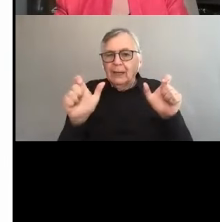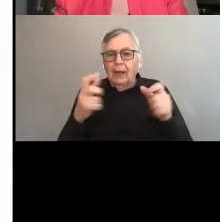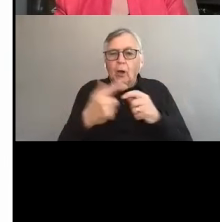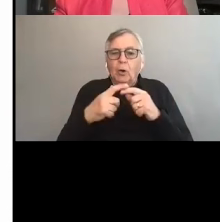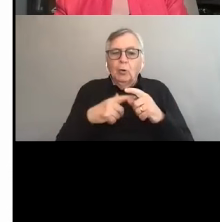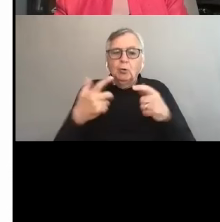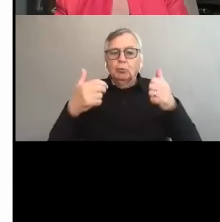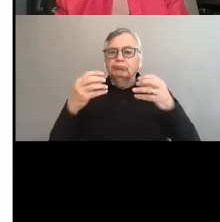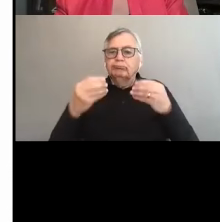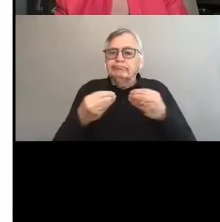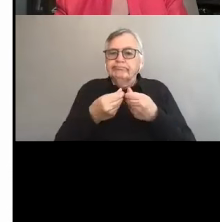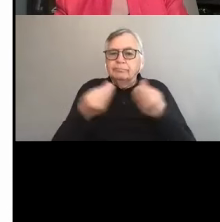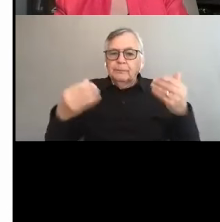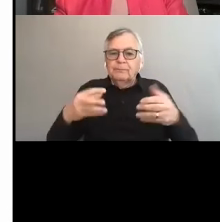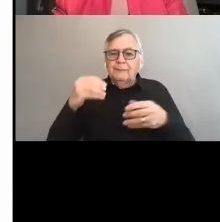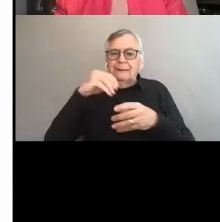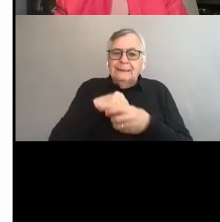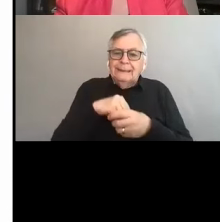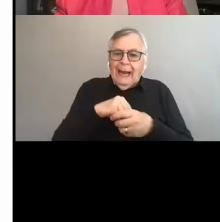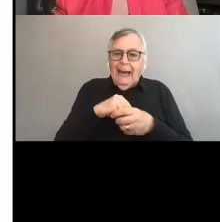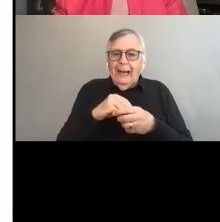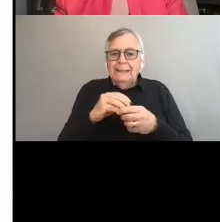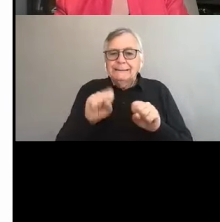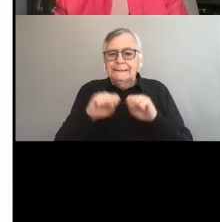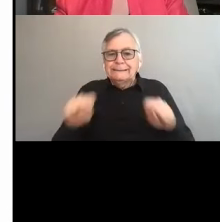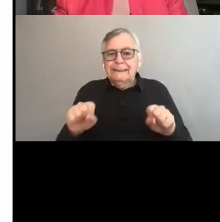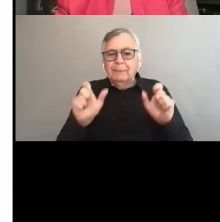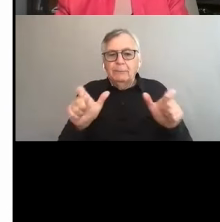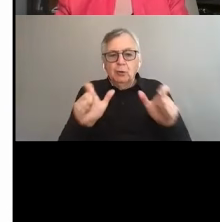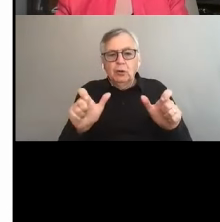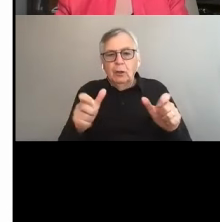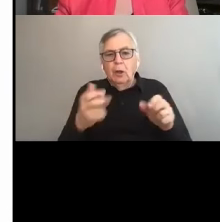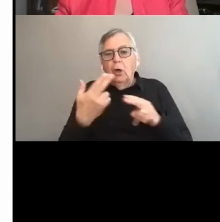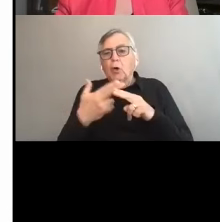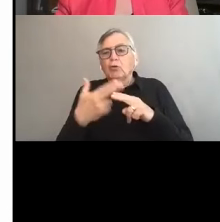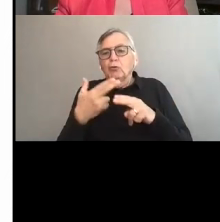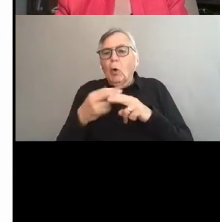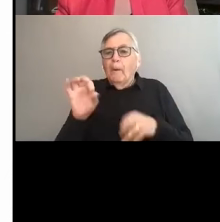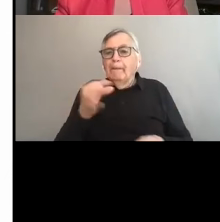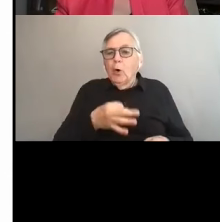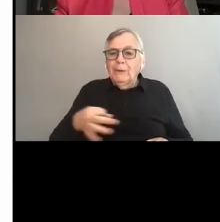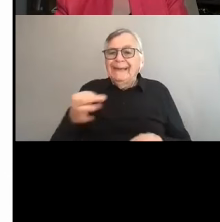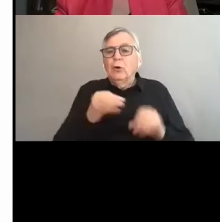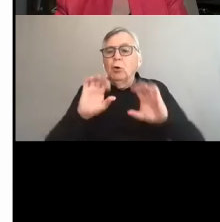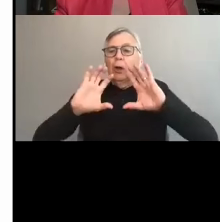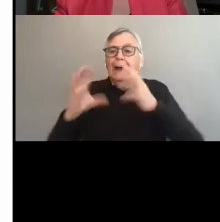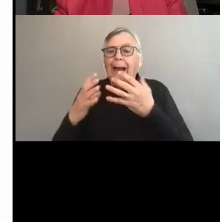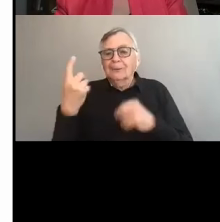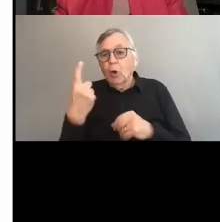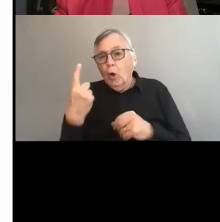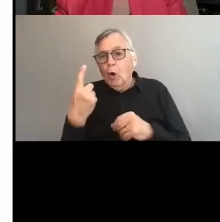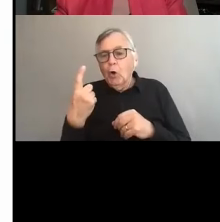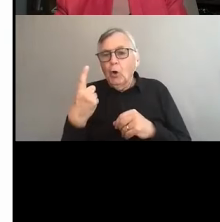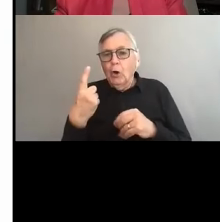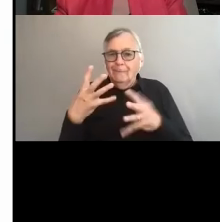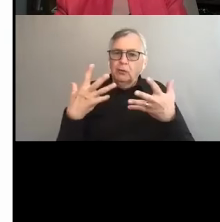dégradée, puis elle va être présentée à notre système immunitaire via ce qu'on appelle des molécules de classe 1, donc des molécules